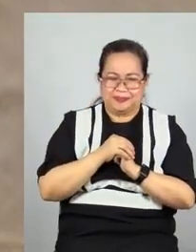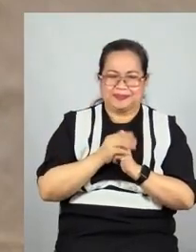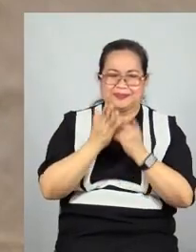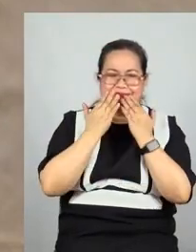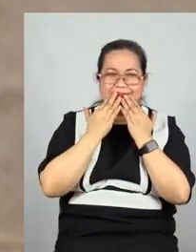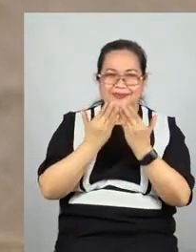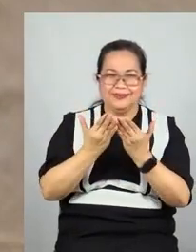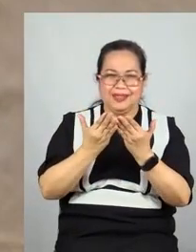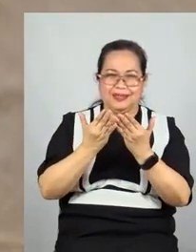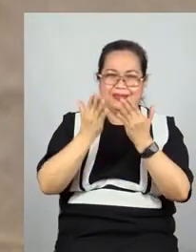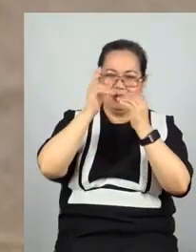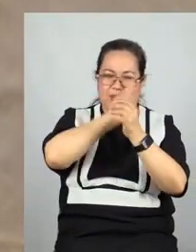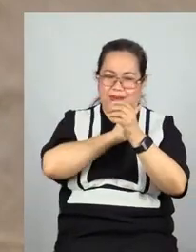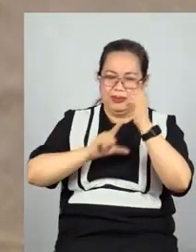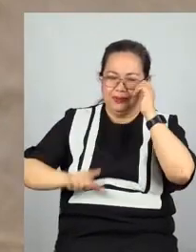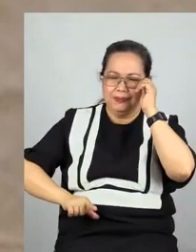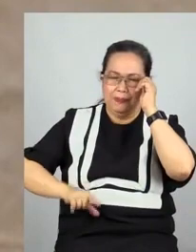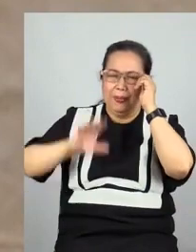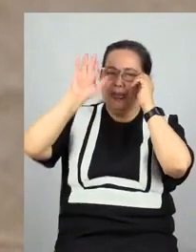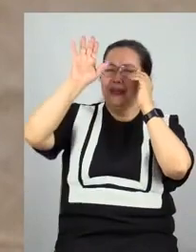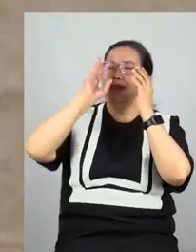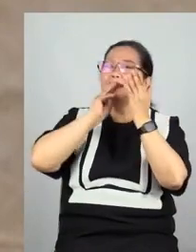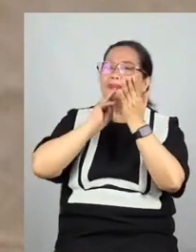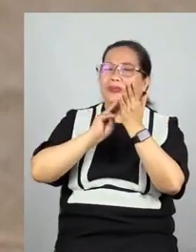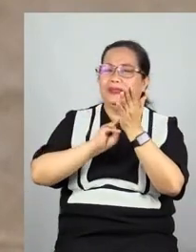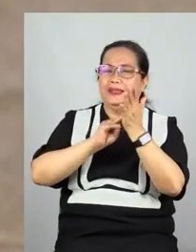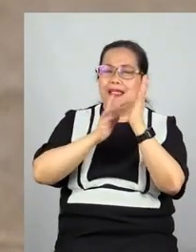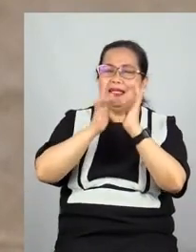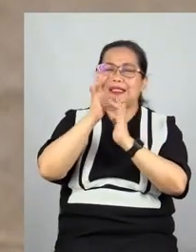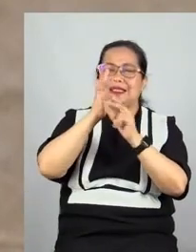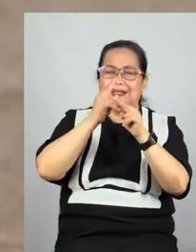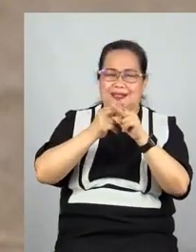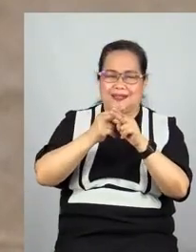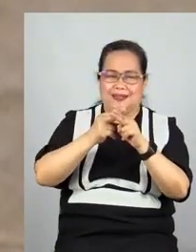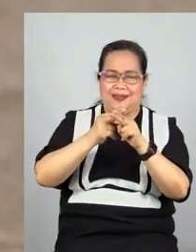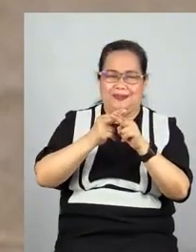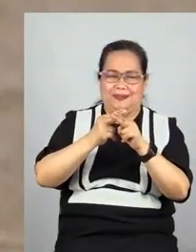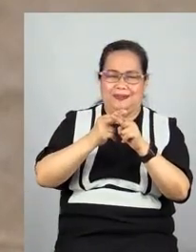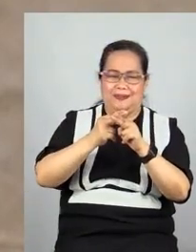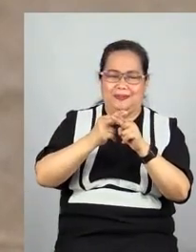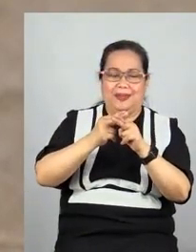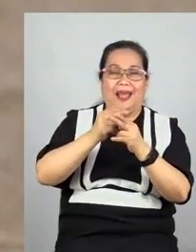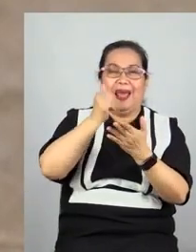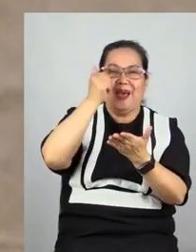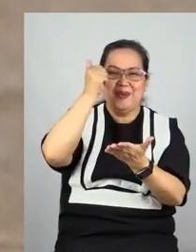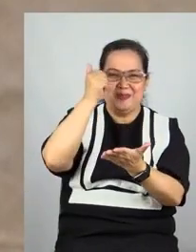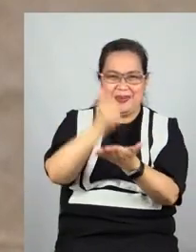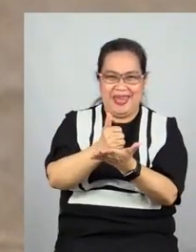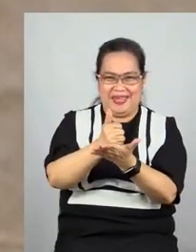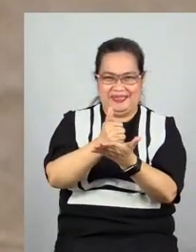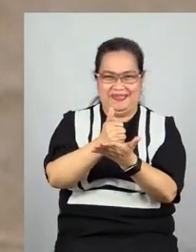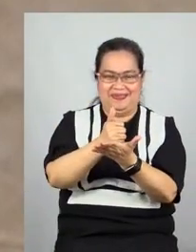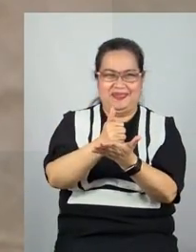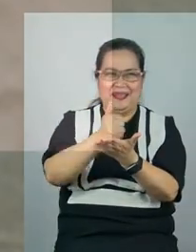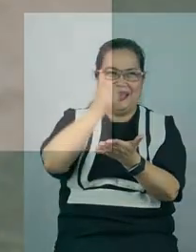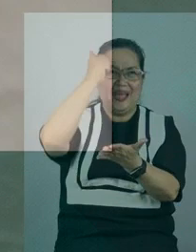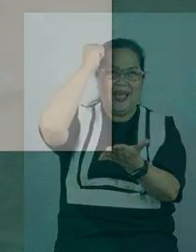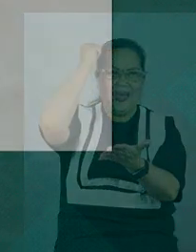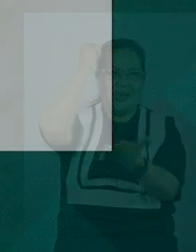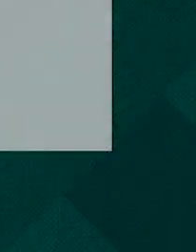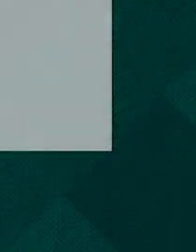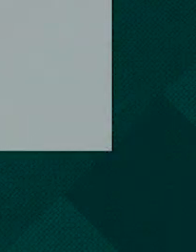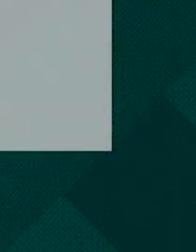Maraming salamat, Panginoon, sa iyong mensahe. Sa pangalan ni Jesus, Amen at Amen.